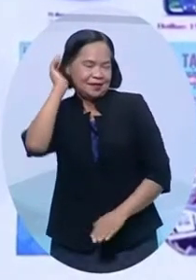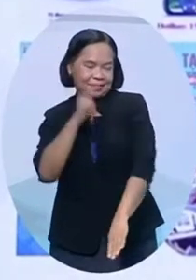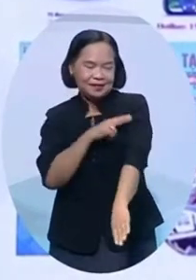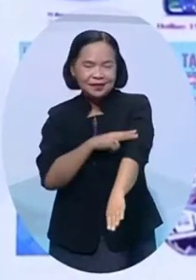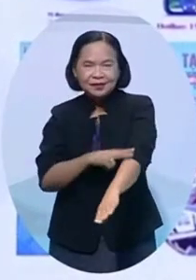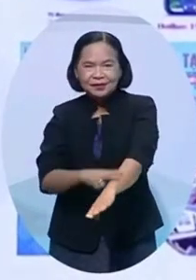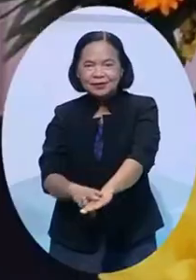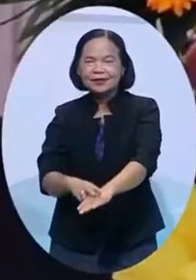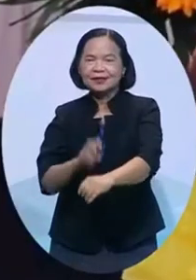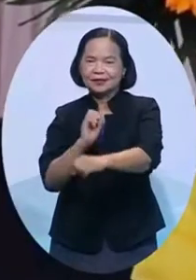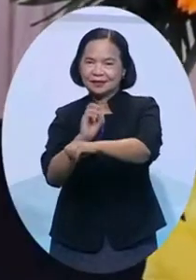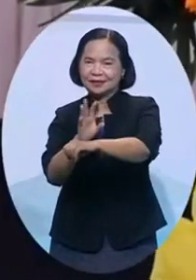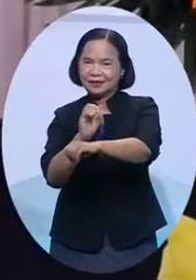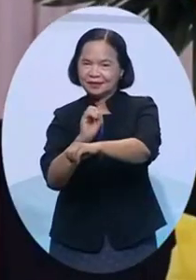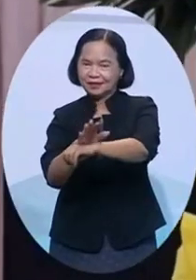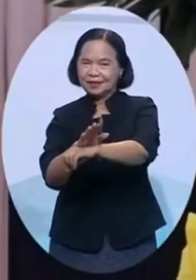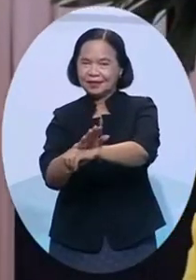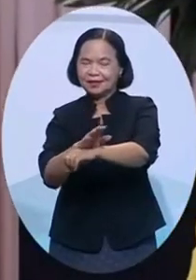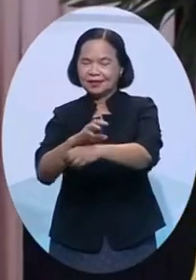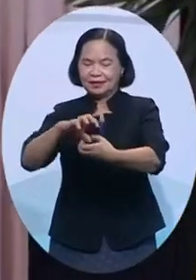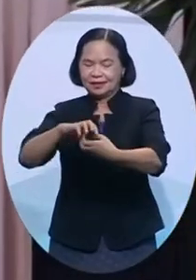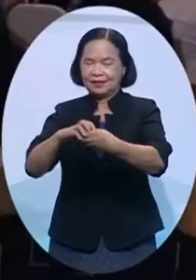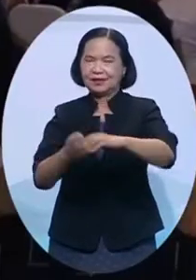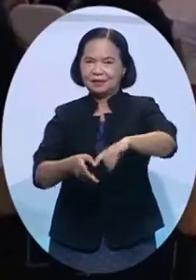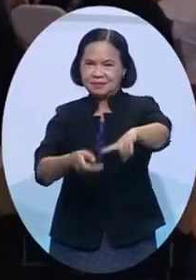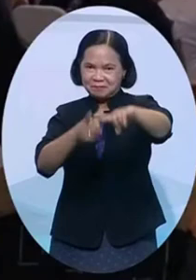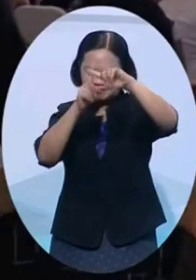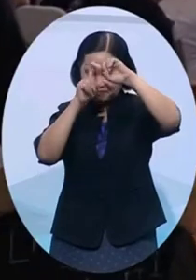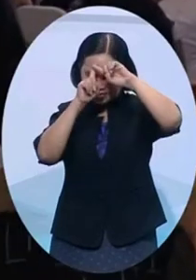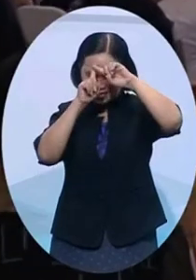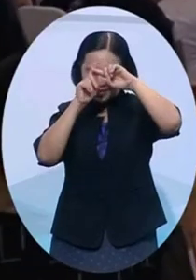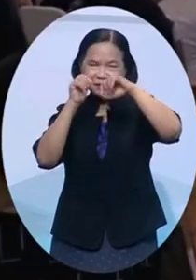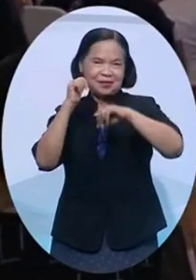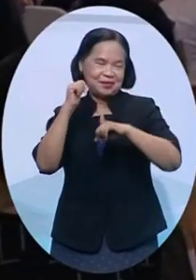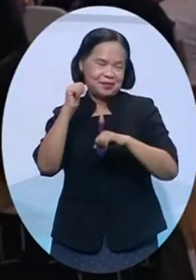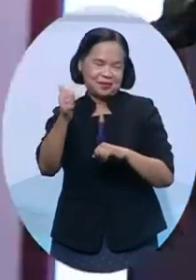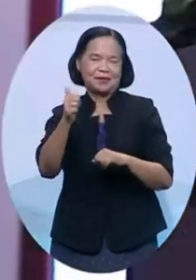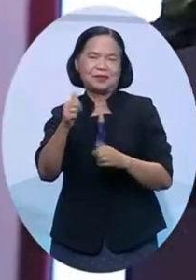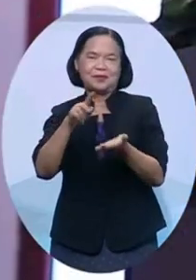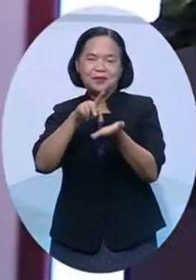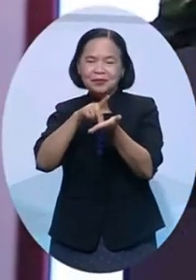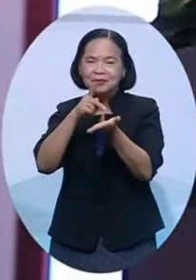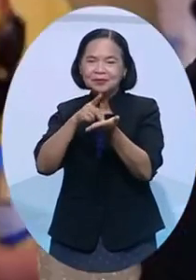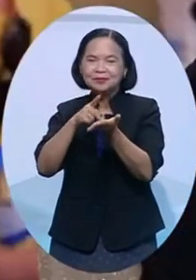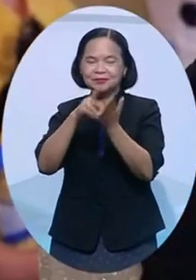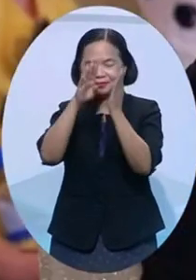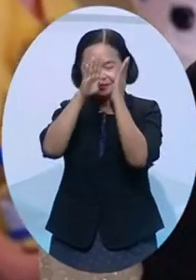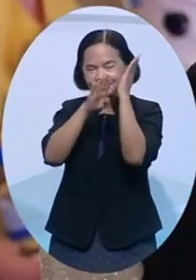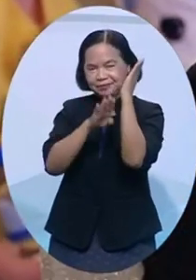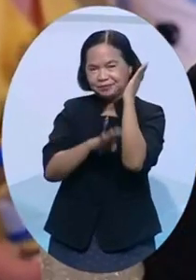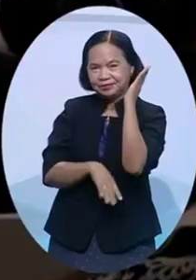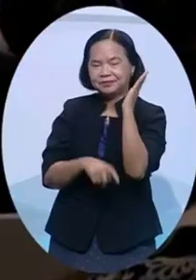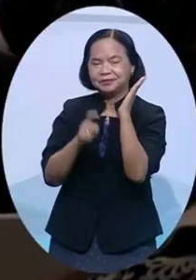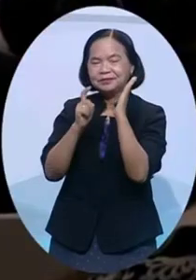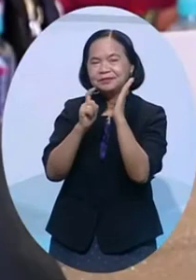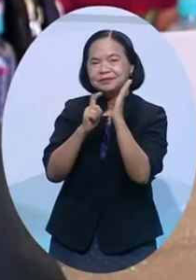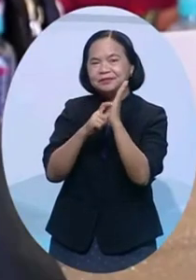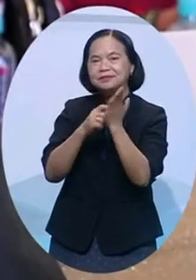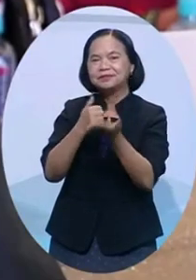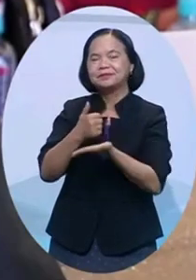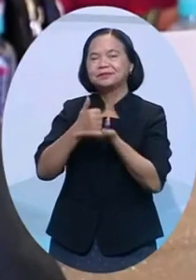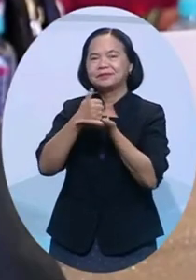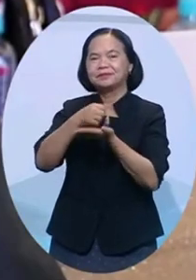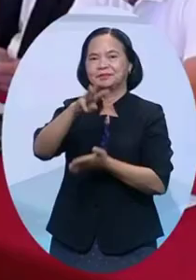vấn, chuyên gia về điều trị những bác sĩ tốt nhất. Nhân sự kiện ký kết này cũng diễn ra chương trình ưu đãi với mức giá ưu đãi đặc biệt